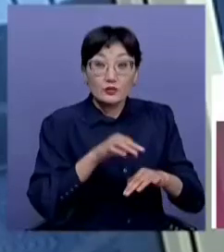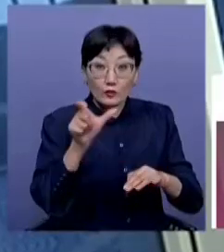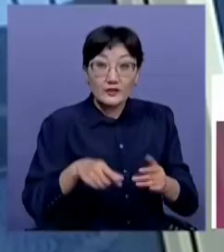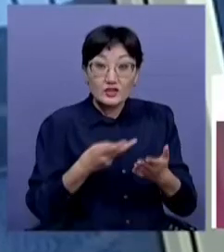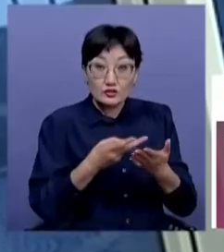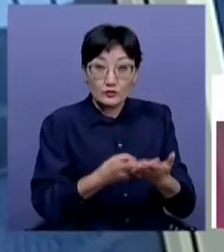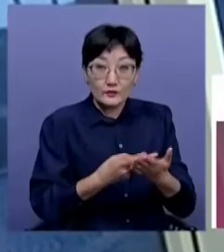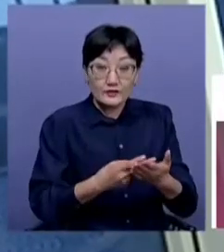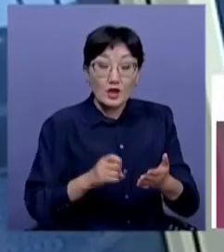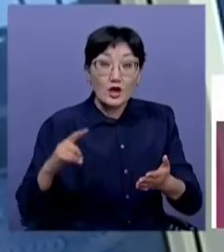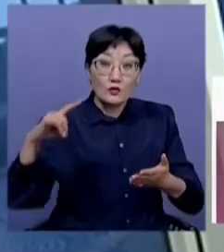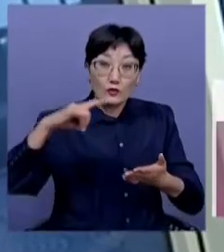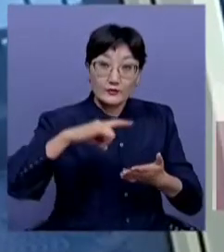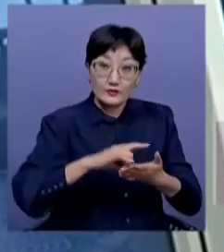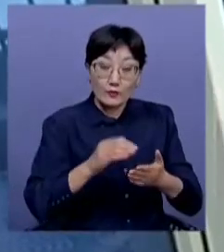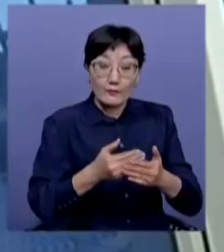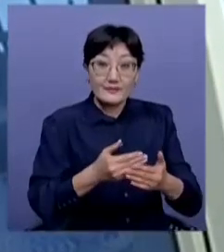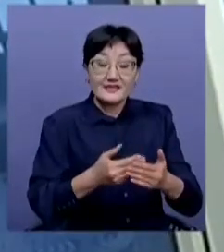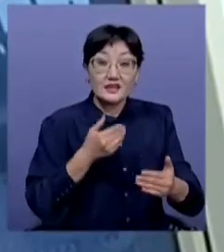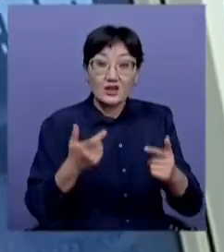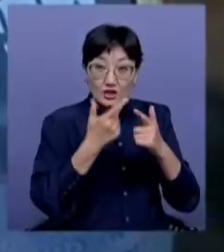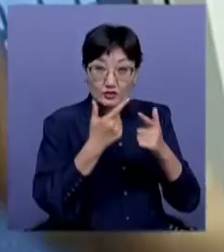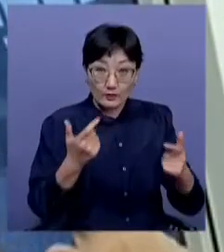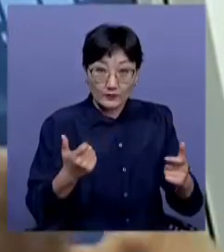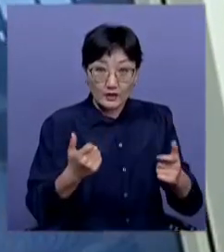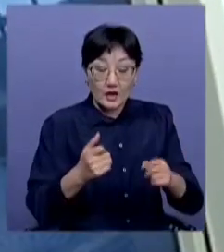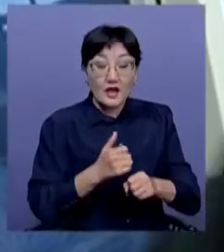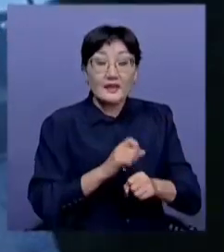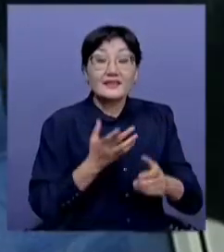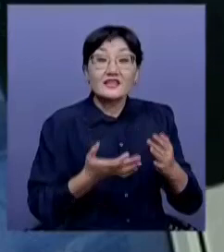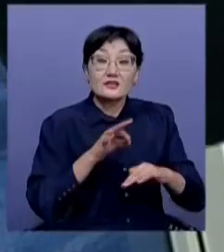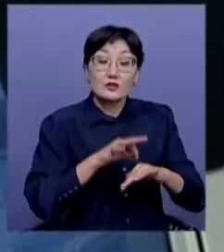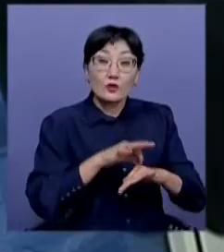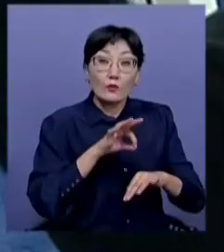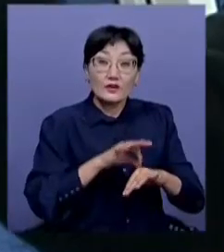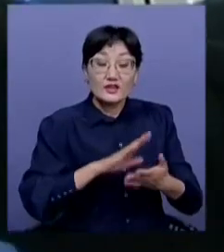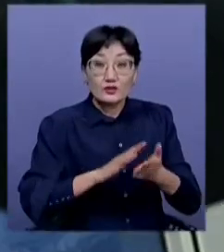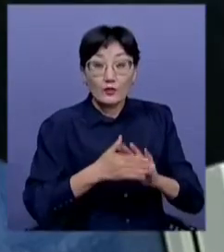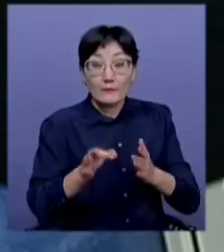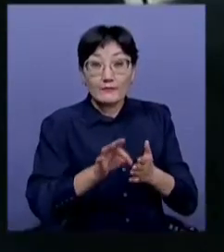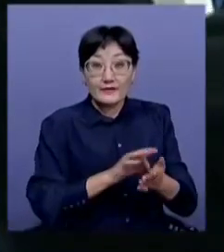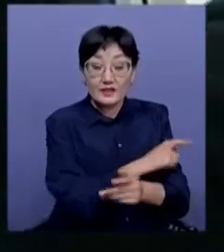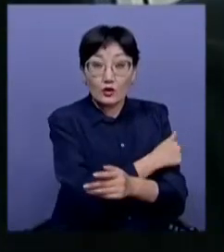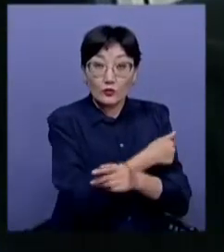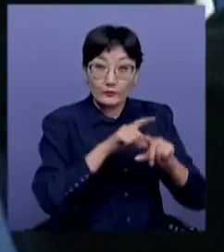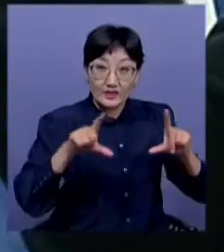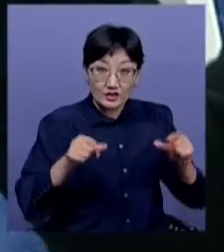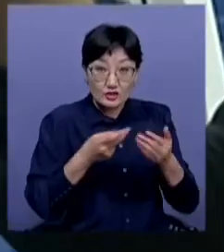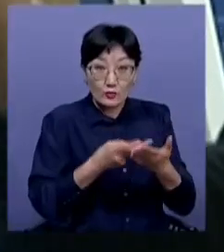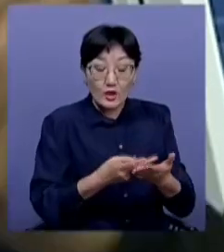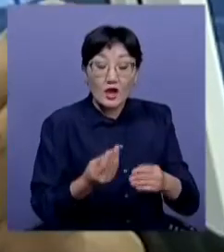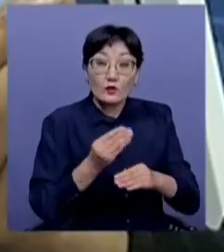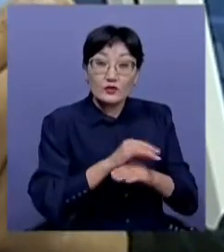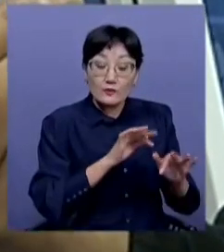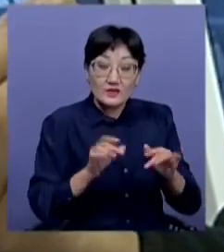Ол туралы шақ жерге қонбай тұрып бізге хабарланады. Негізі қатты ауырып тұрған азаматтар бірден ауруханаға жеткізіледі. Егер қосымша